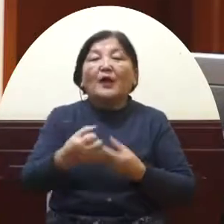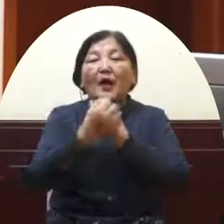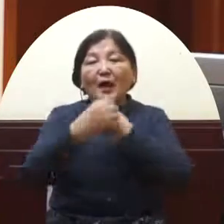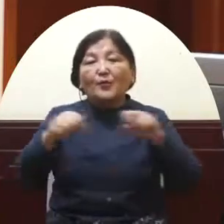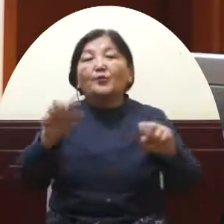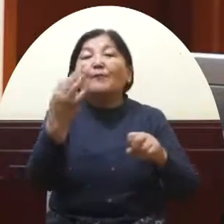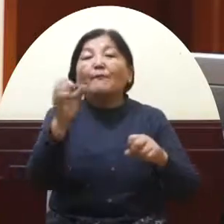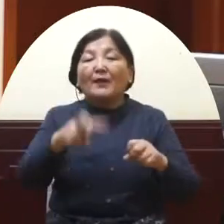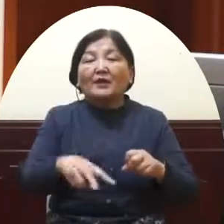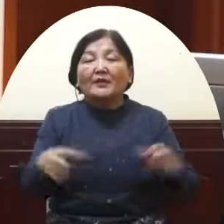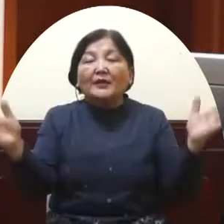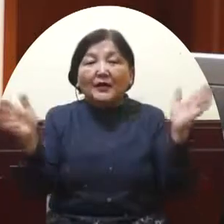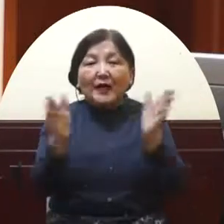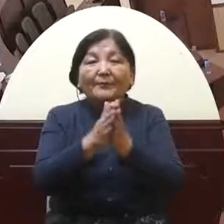байгууллагын